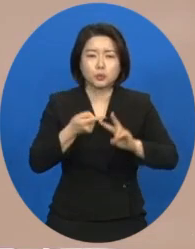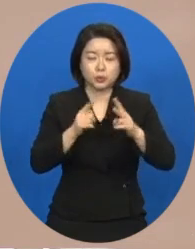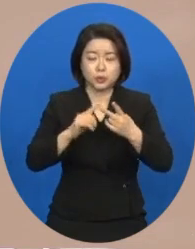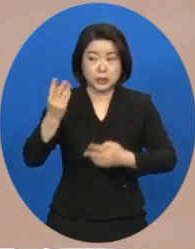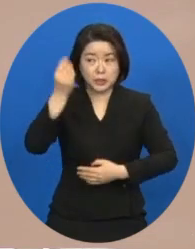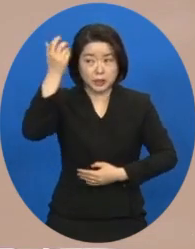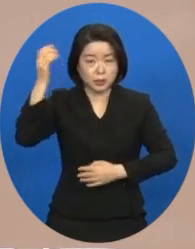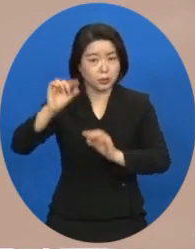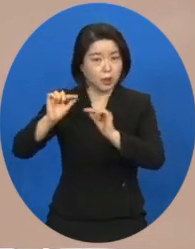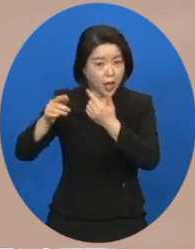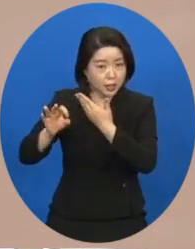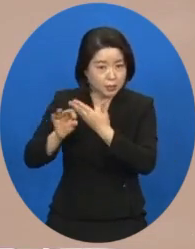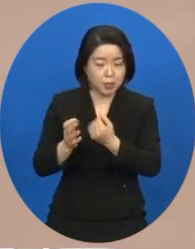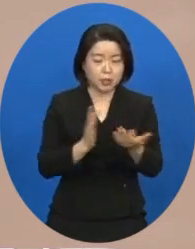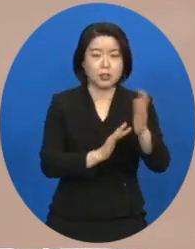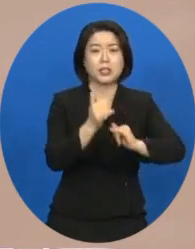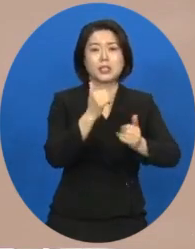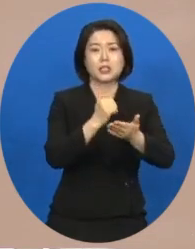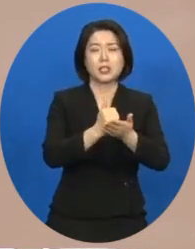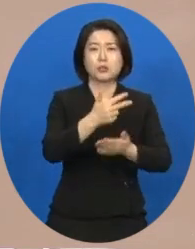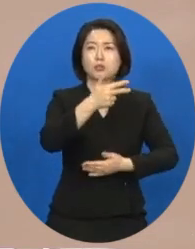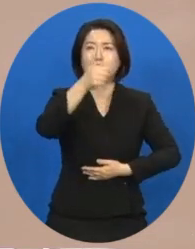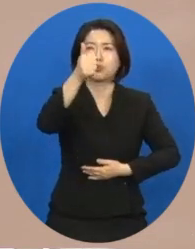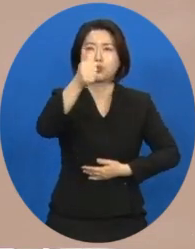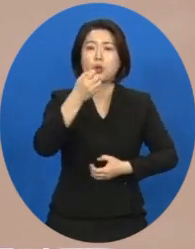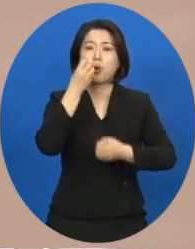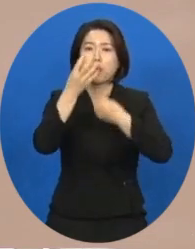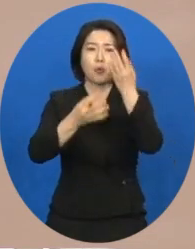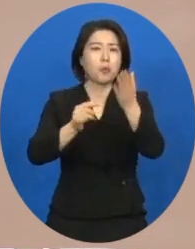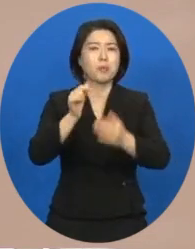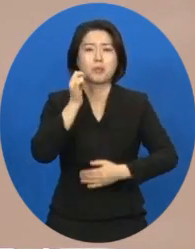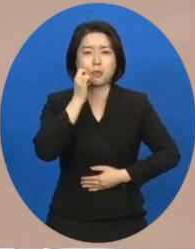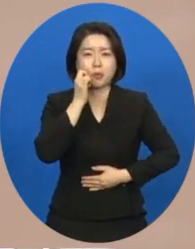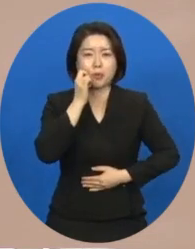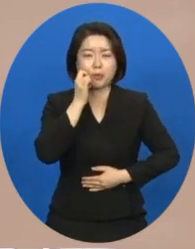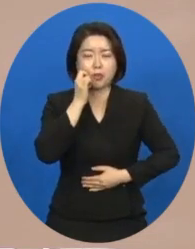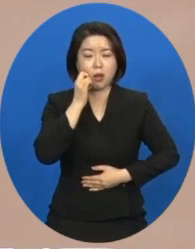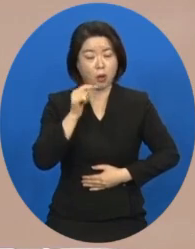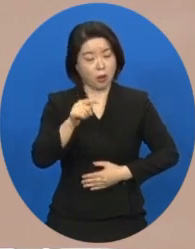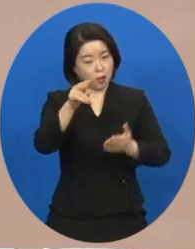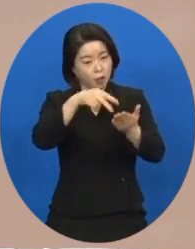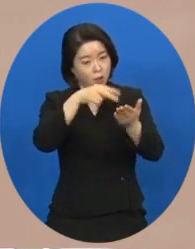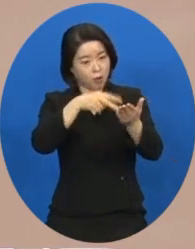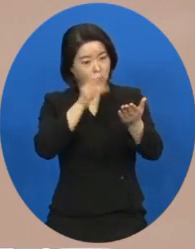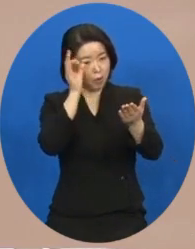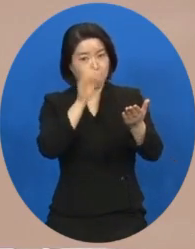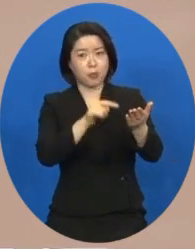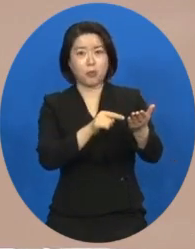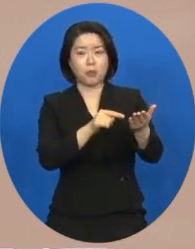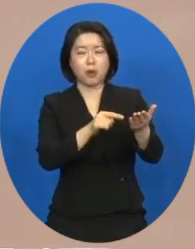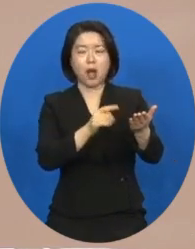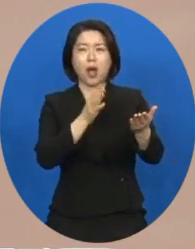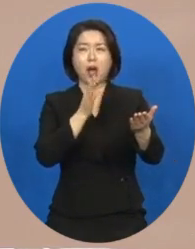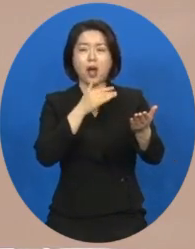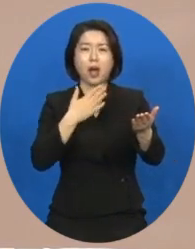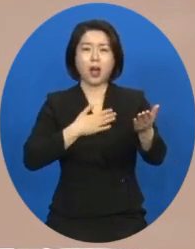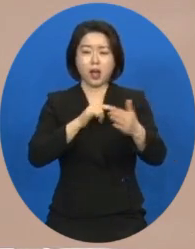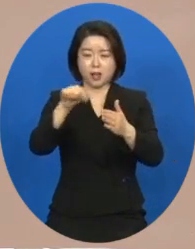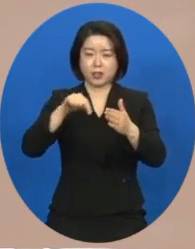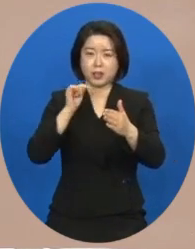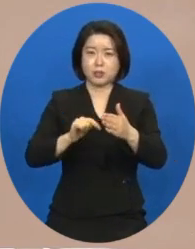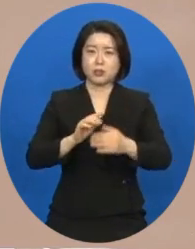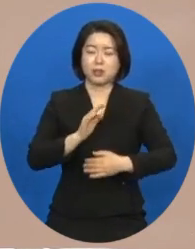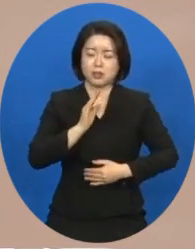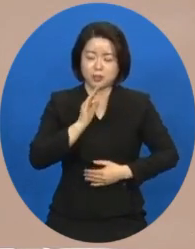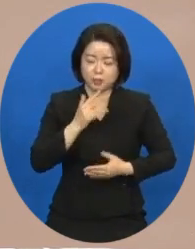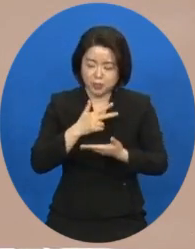아니하고는 예수를 주라 할 수 없느니라, 그 말씀을 읽고 아, 내 안에 정말